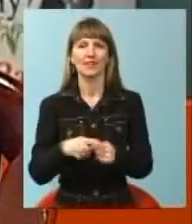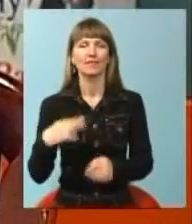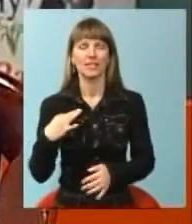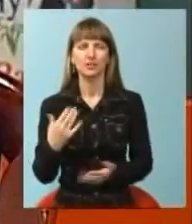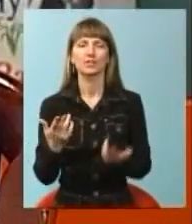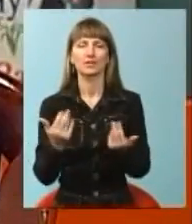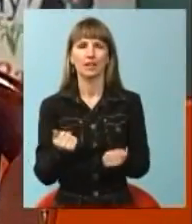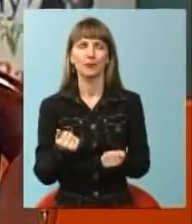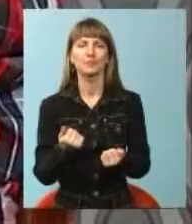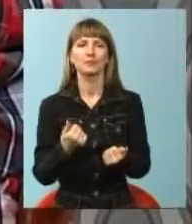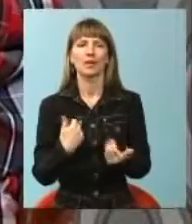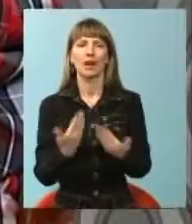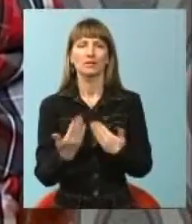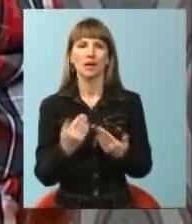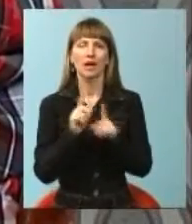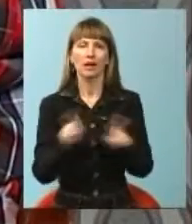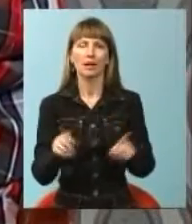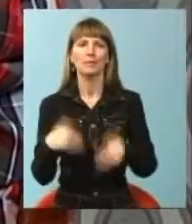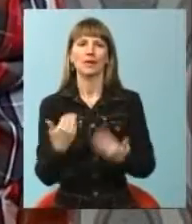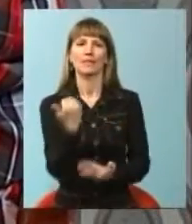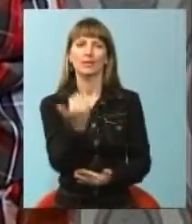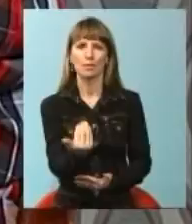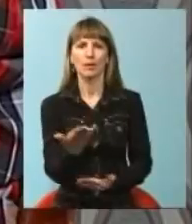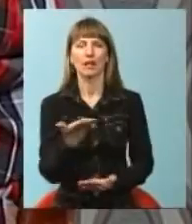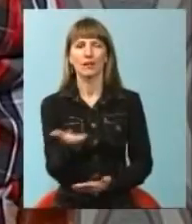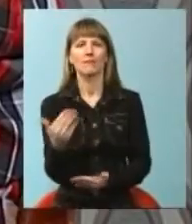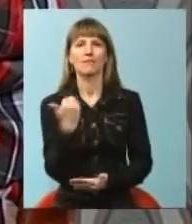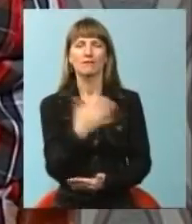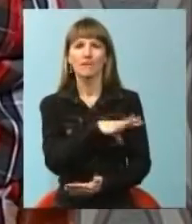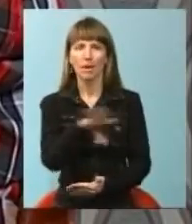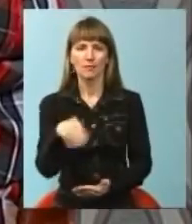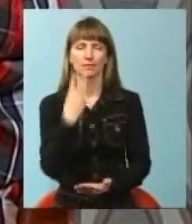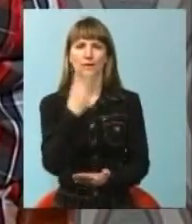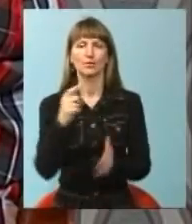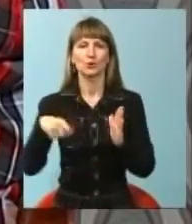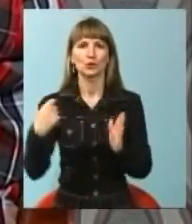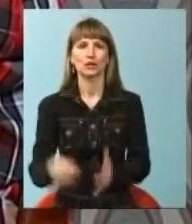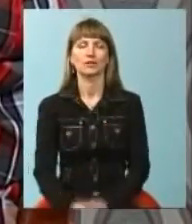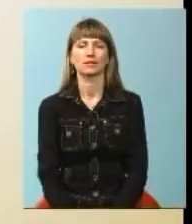Ну, а стосовно реклами, давай я пропоную і тобі, і вам, маленькі глядачі, подивитися сюжет.